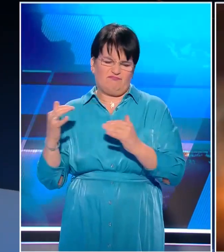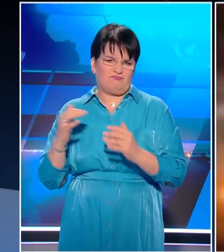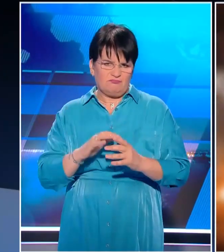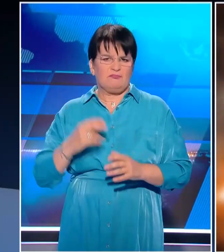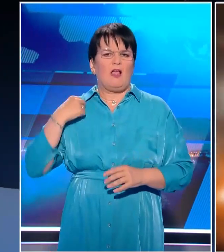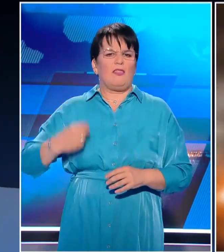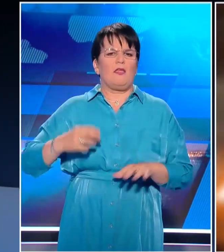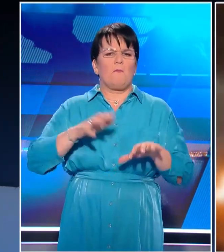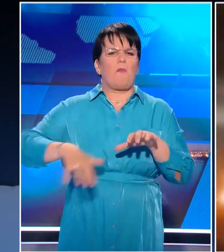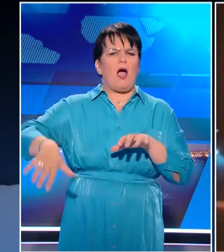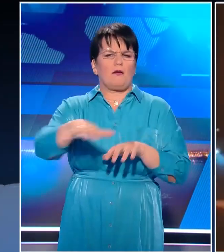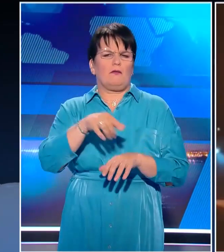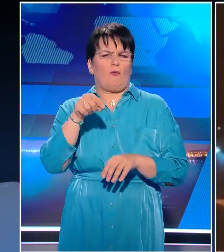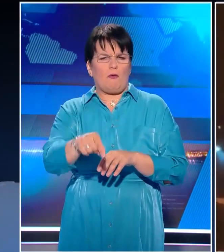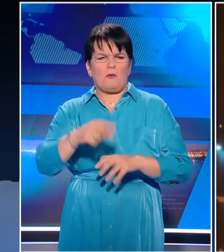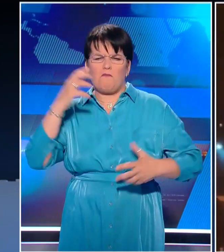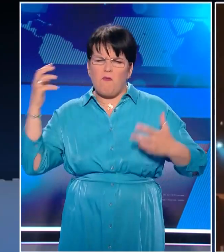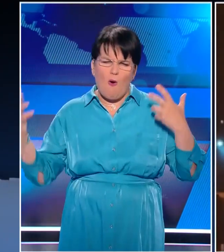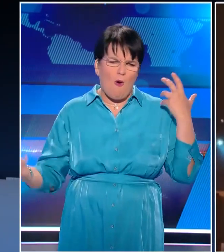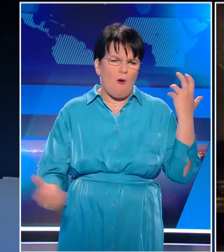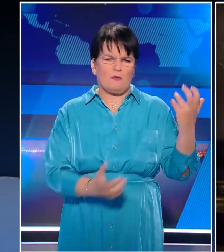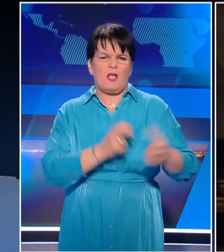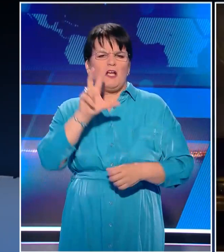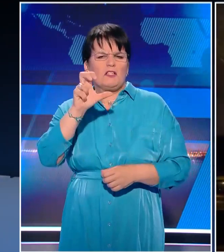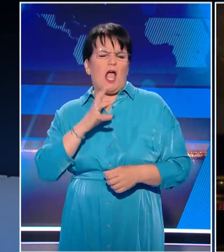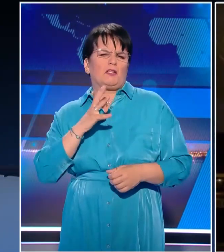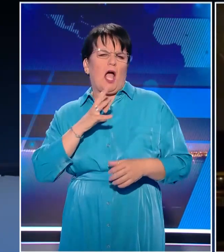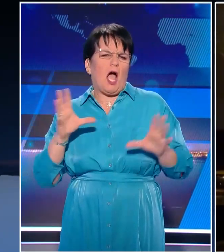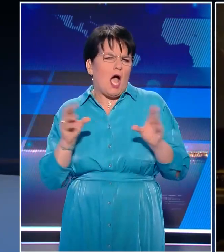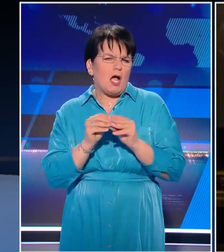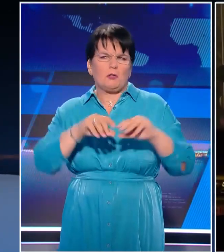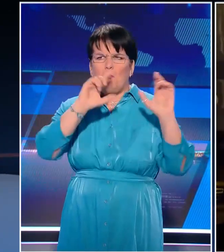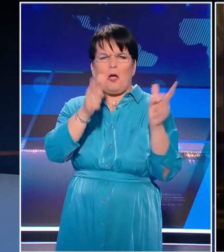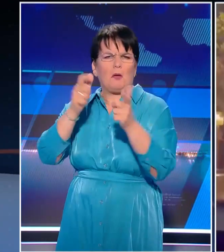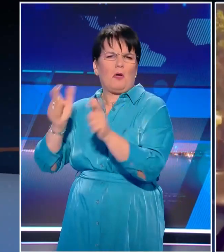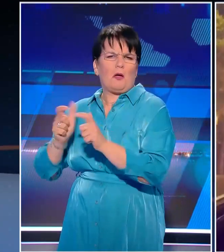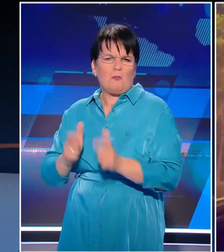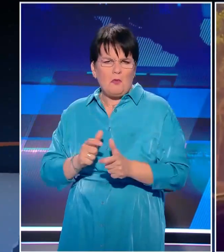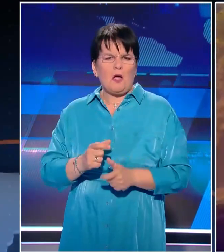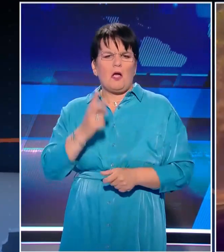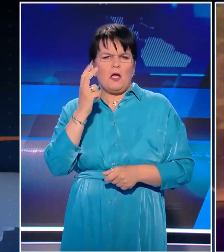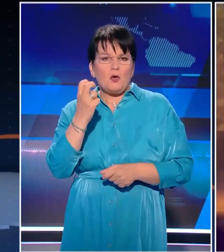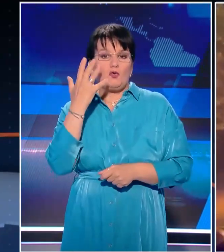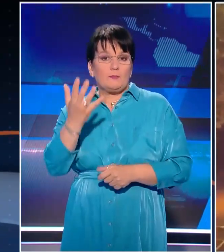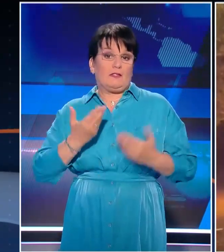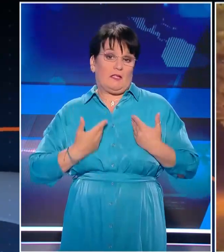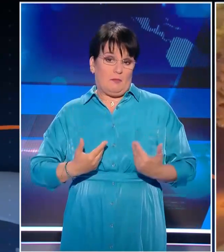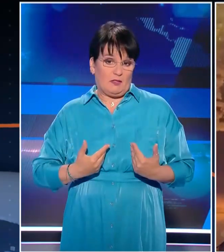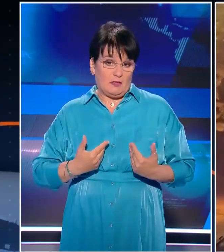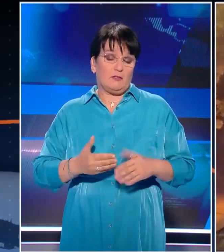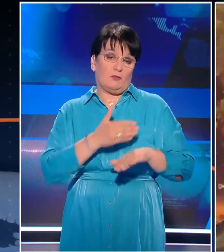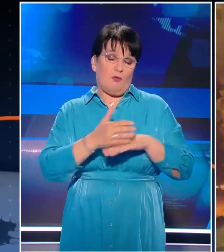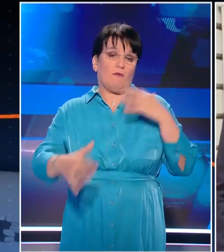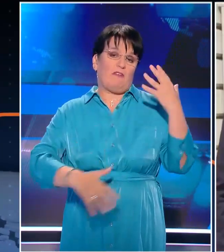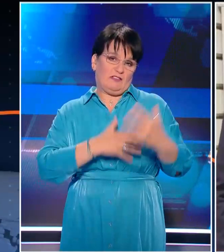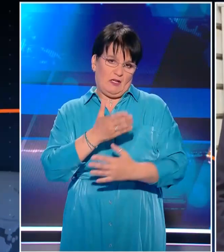Το δημαρχείο στο προάστιο Μαντ Λαζολί τυλίχθηκε στις φλόγες. Τουλάχιστον 30 διαδηλωτές συνελήφθησαν σε 25 ανέρχονται τραυματίες στη διάρκεια